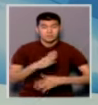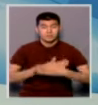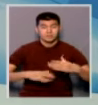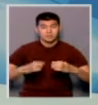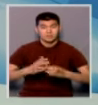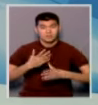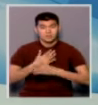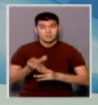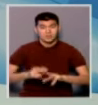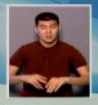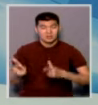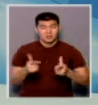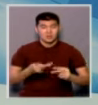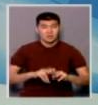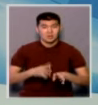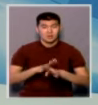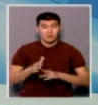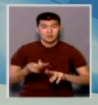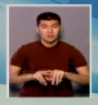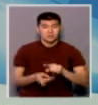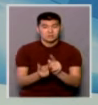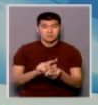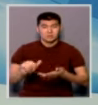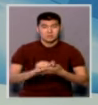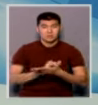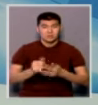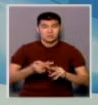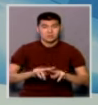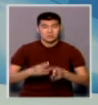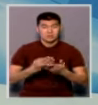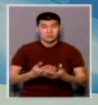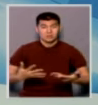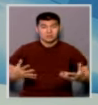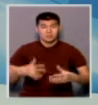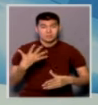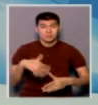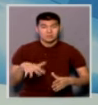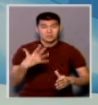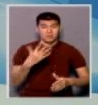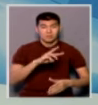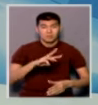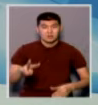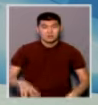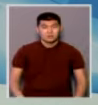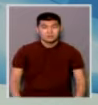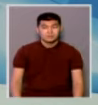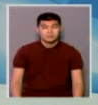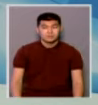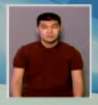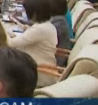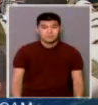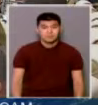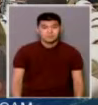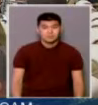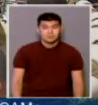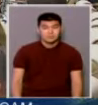граждан. Готовые средства на реализацию изменений в документе, то есть предусмотрено 55 миллиард тенге.